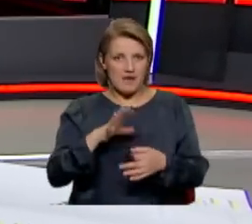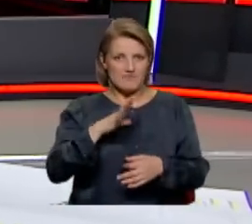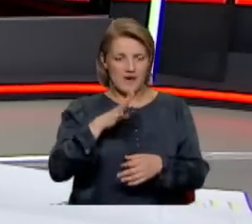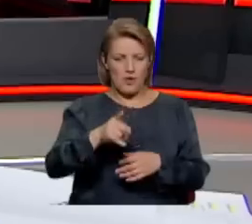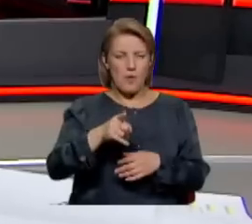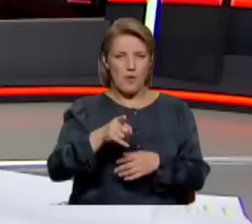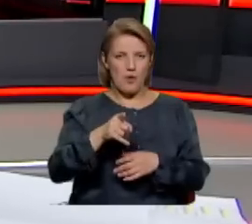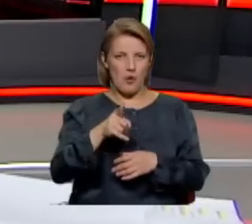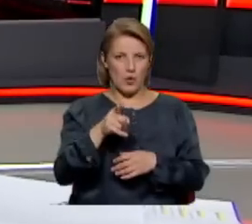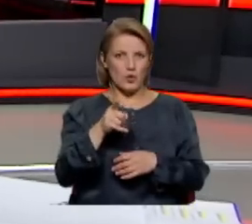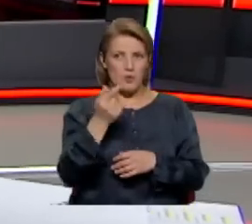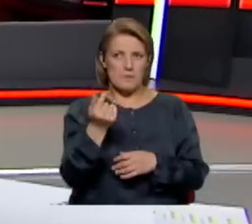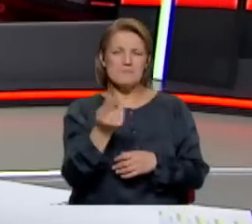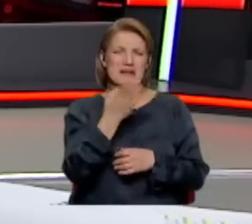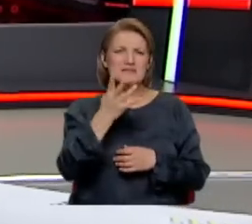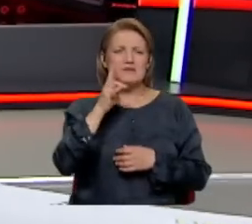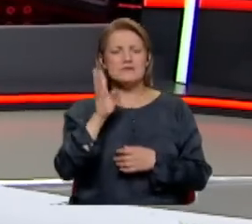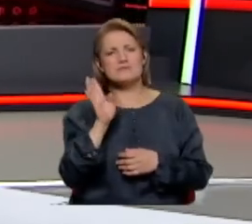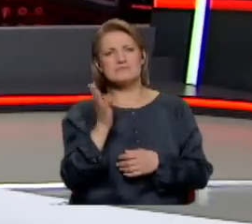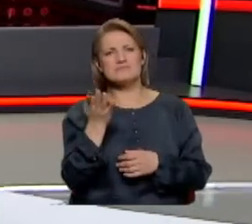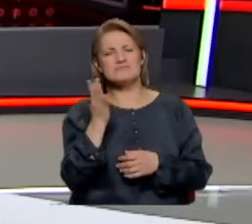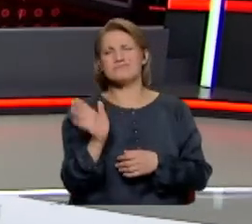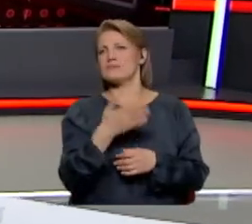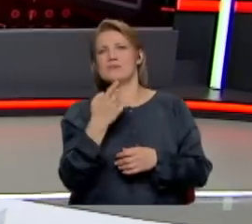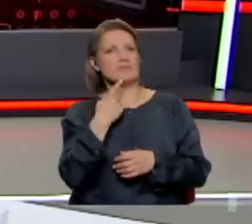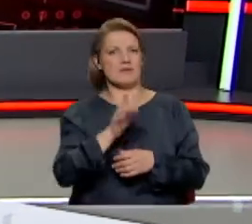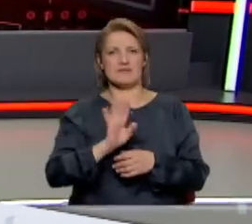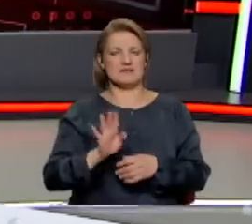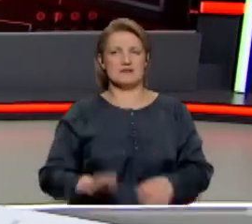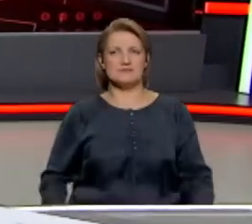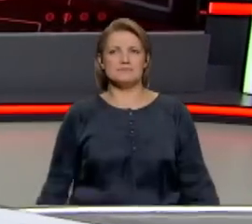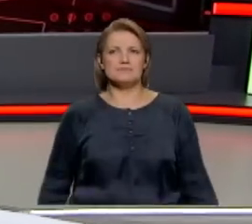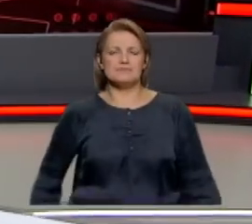o Payı görmezden gelmesinler yani